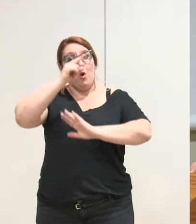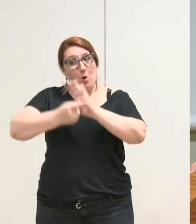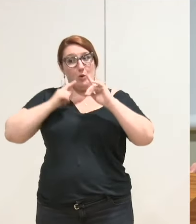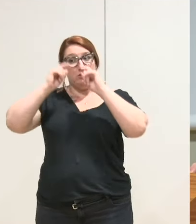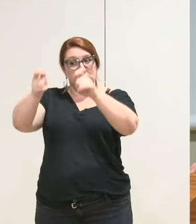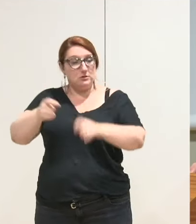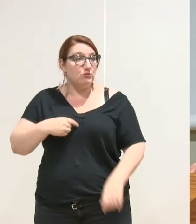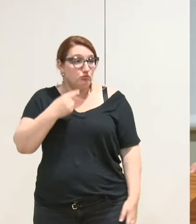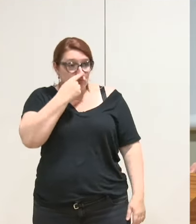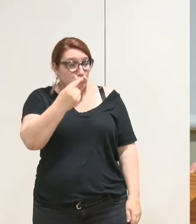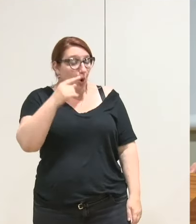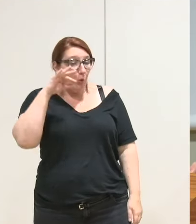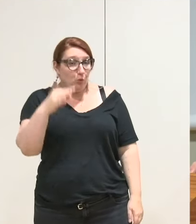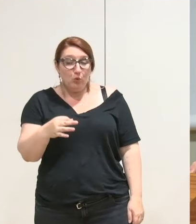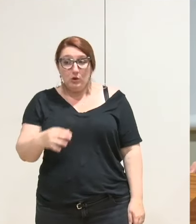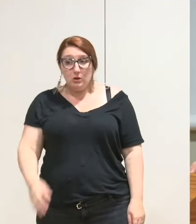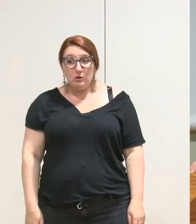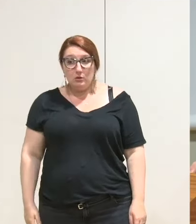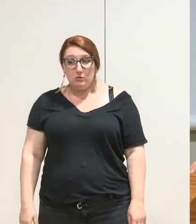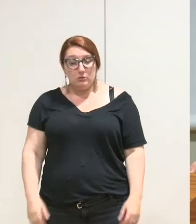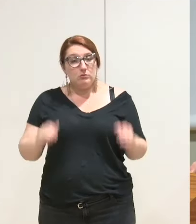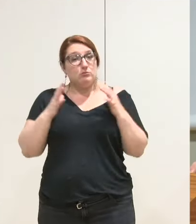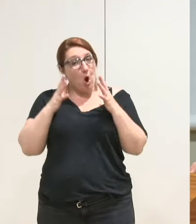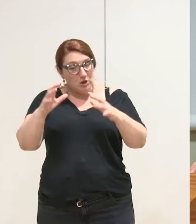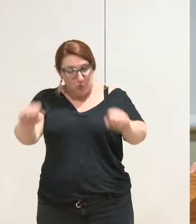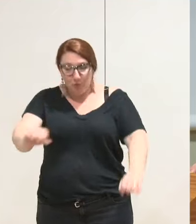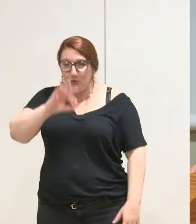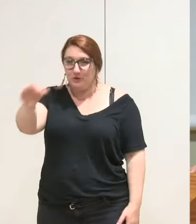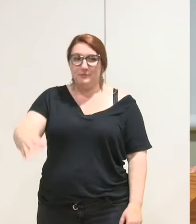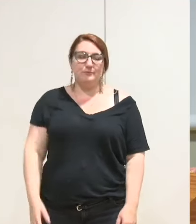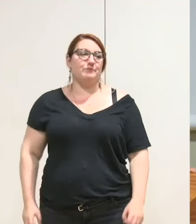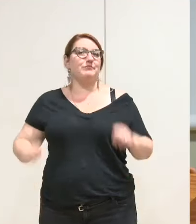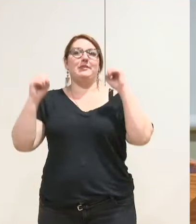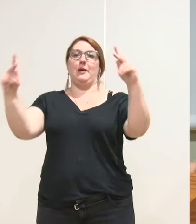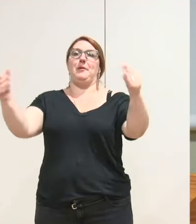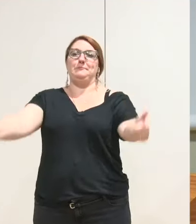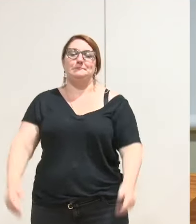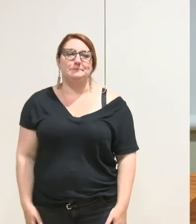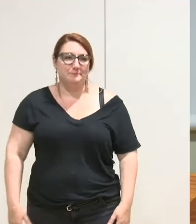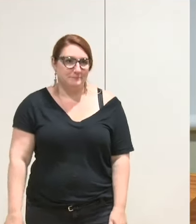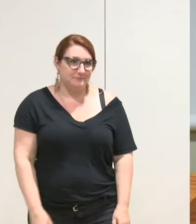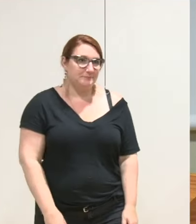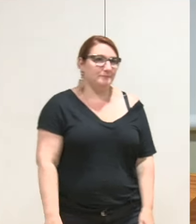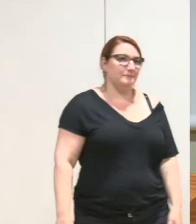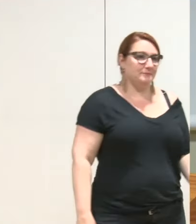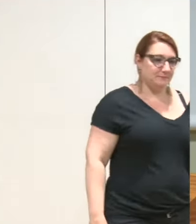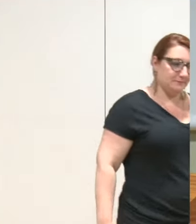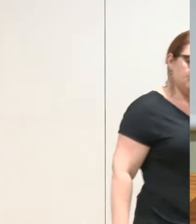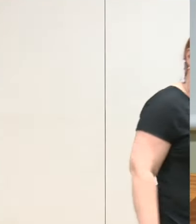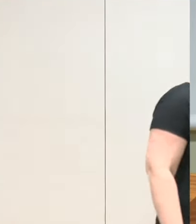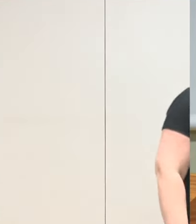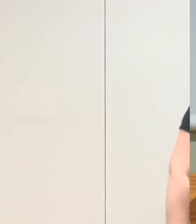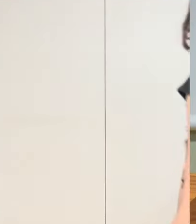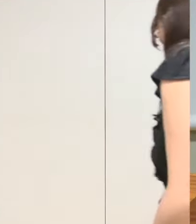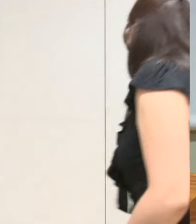un troè semble ça semble mal un engagement que nous pouvons prendre très bien allez donc je mets cet amendement